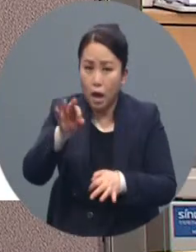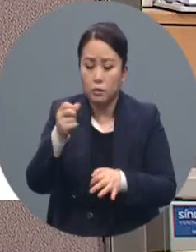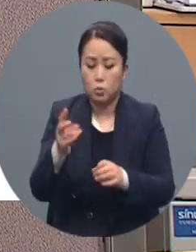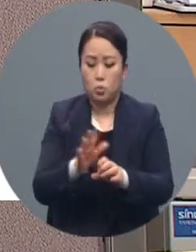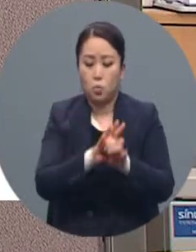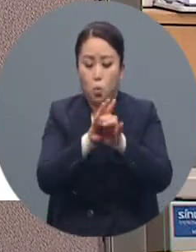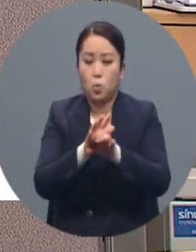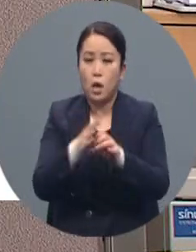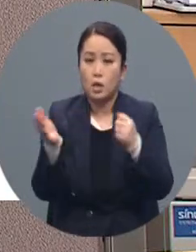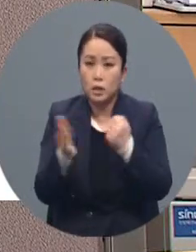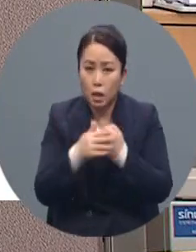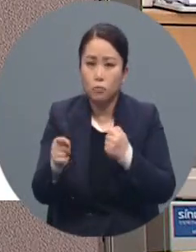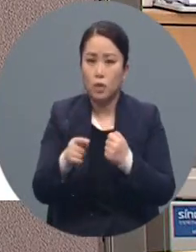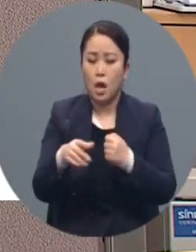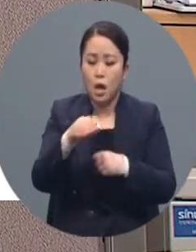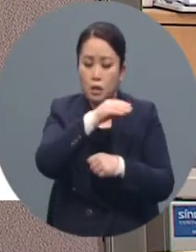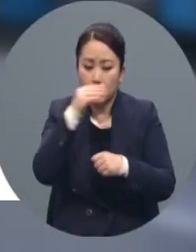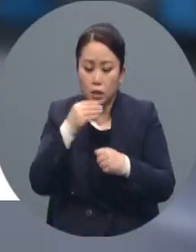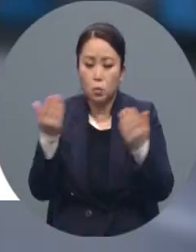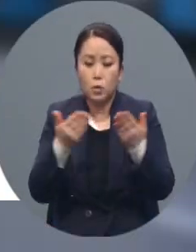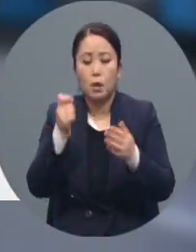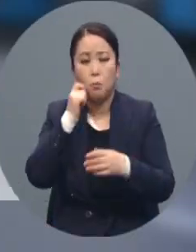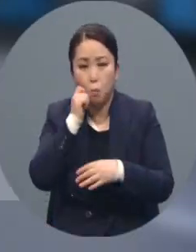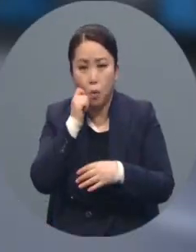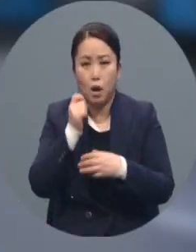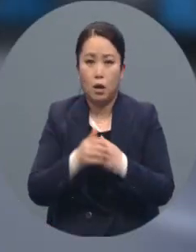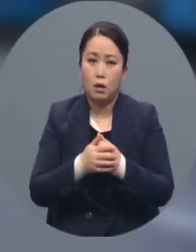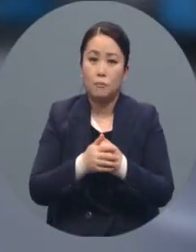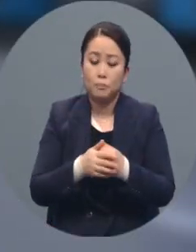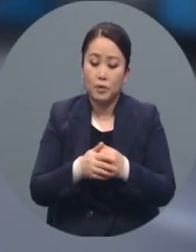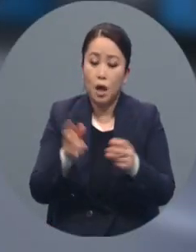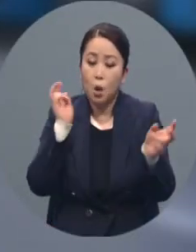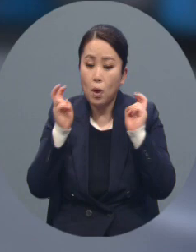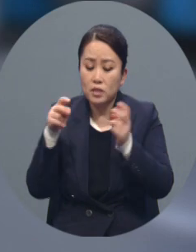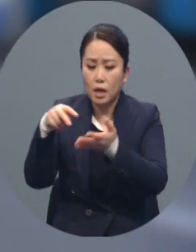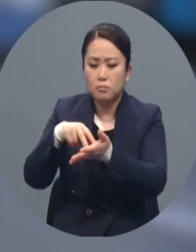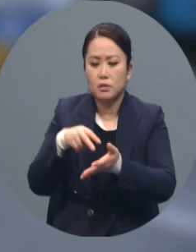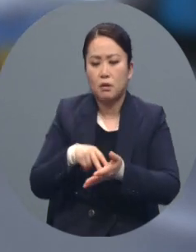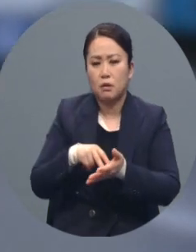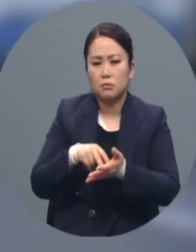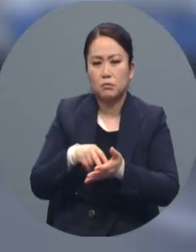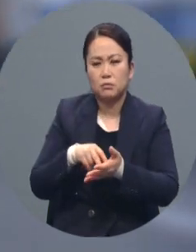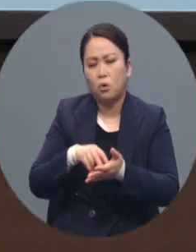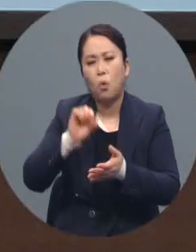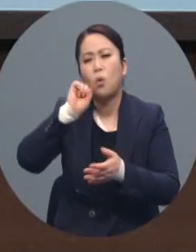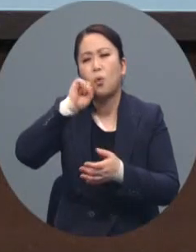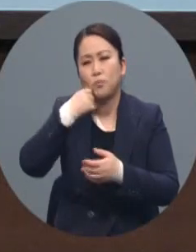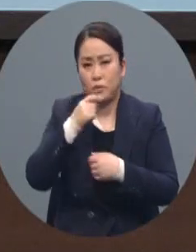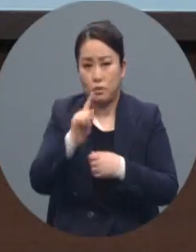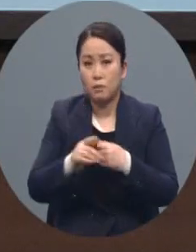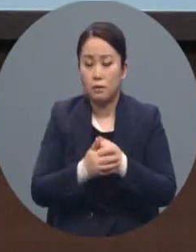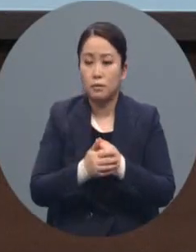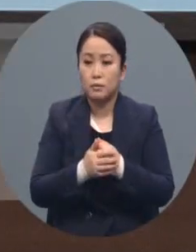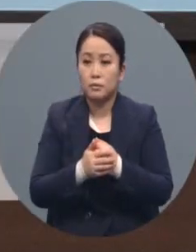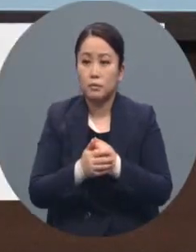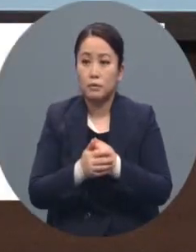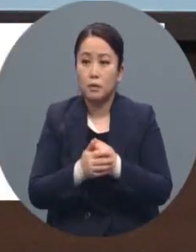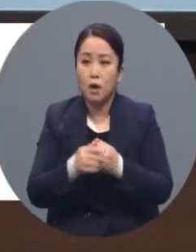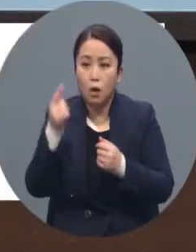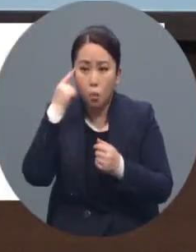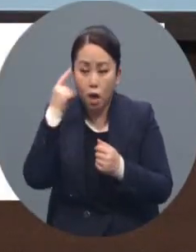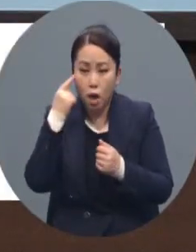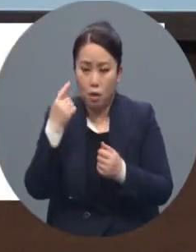때문에 제대로 된 근무도 하지 못했고. 사측은 여력이 없다는 입장입니다. 운송 수익금이